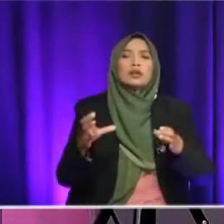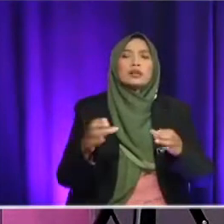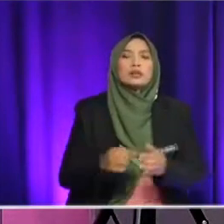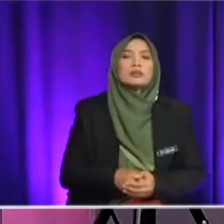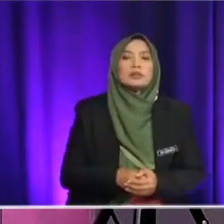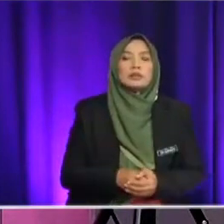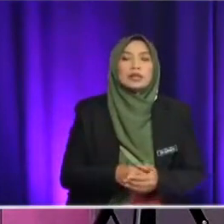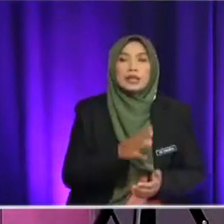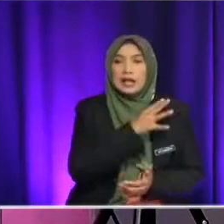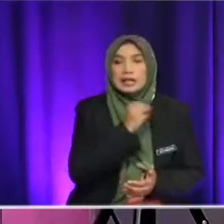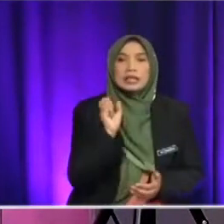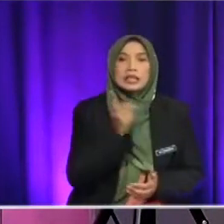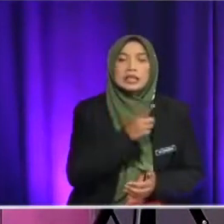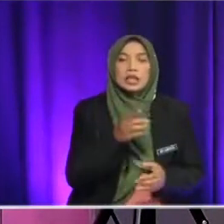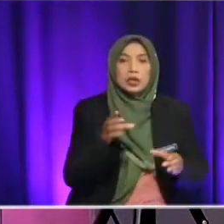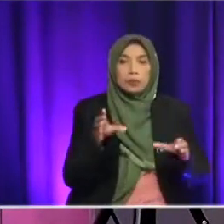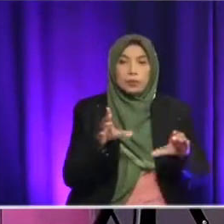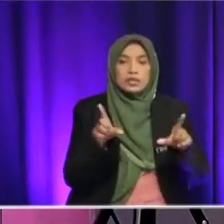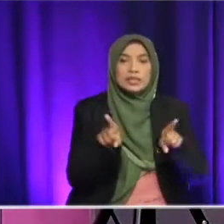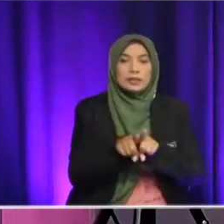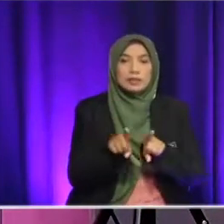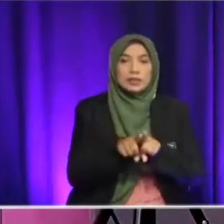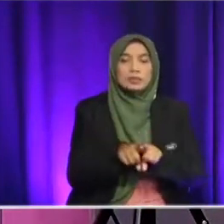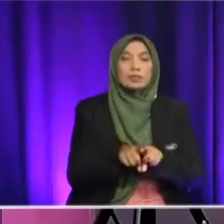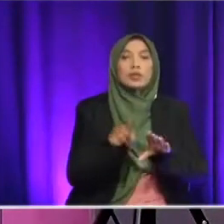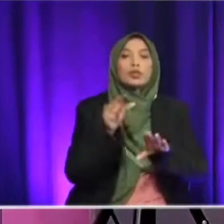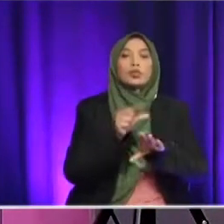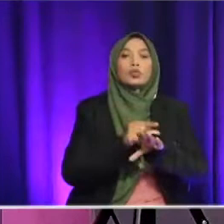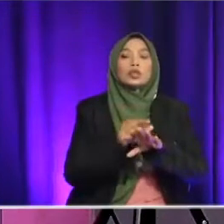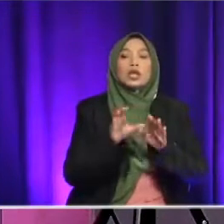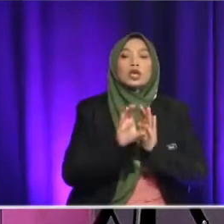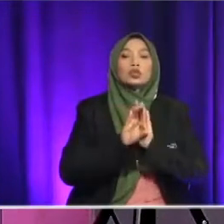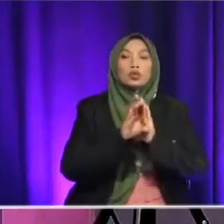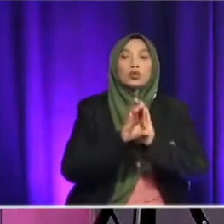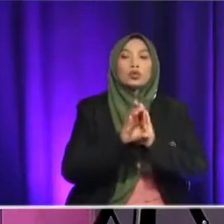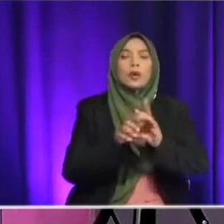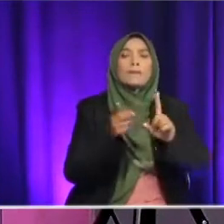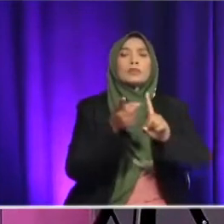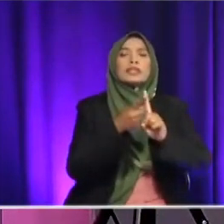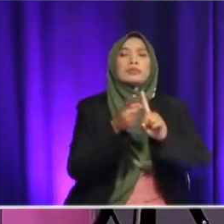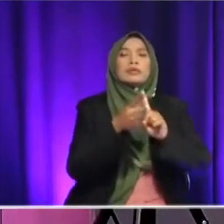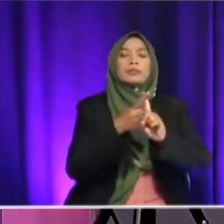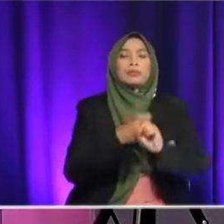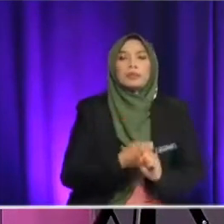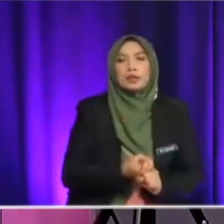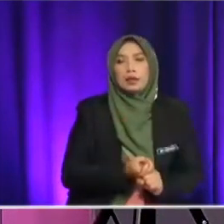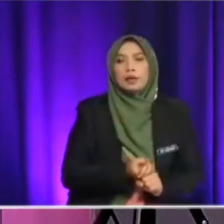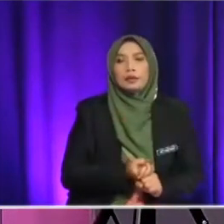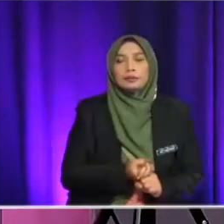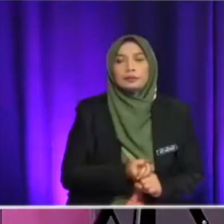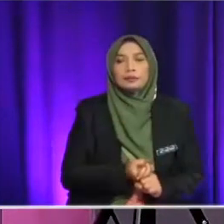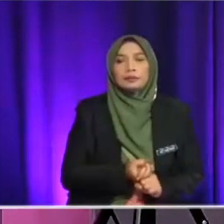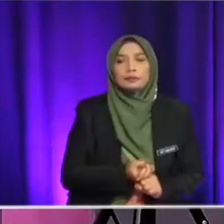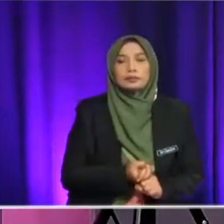kupas sama-sama. Saya sarankan anak murid saya menggunakan contoh yang pertama. Kita ambil yang mudah dahulu. Itu ayat topik, ayat urai,